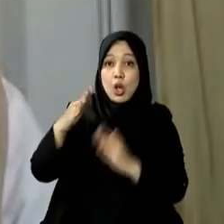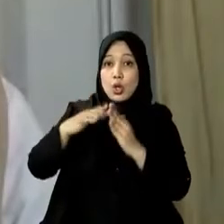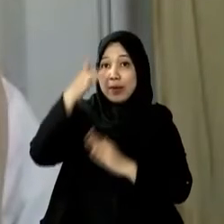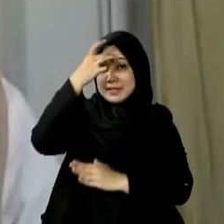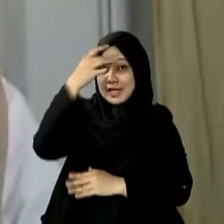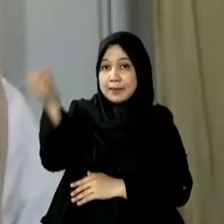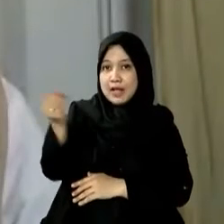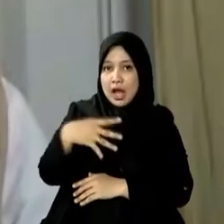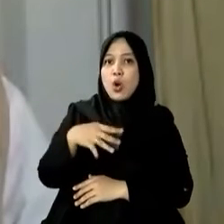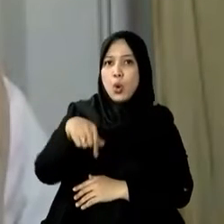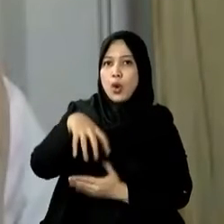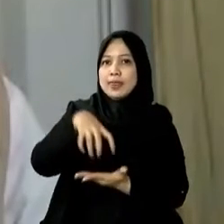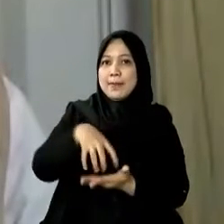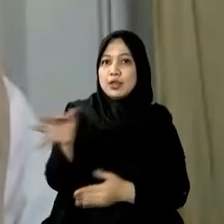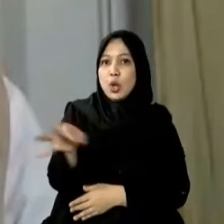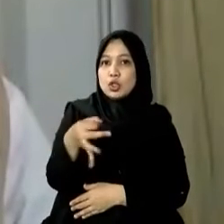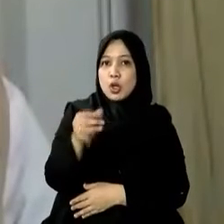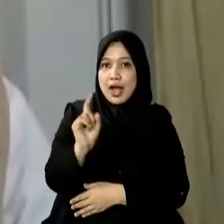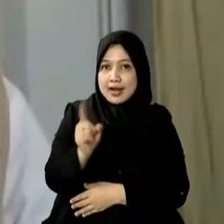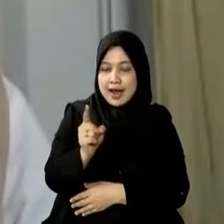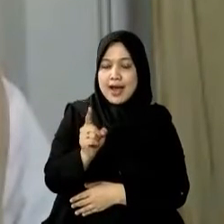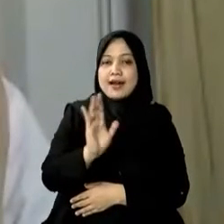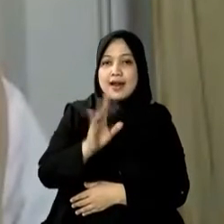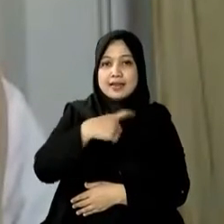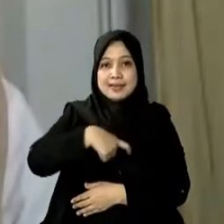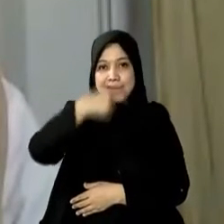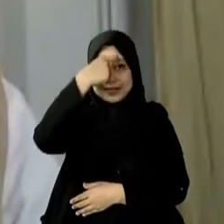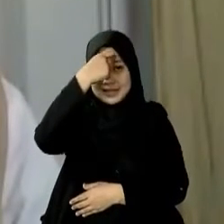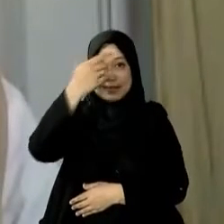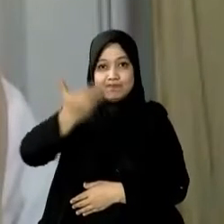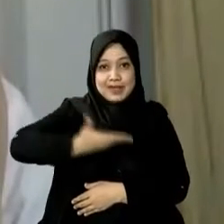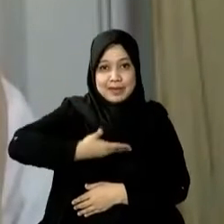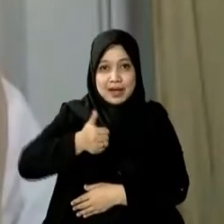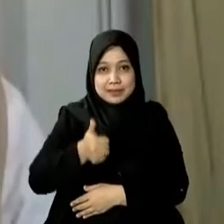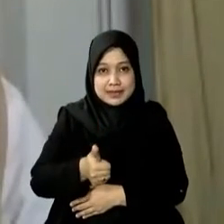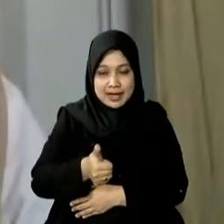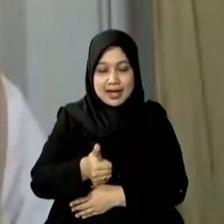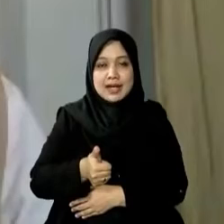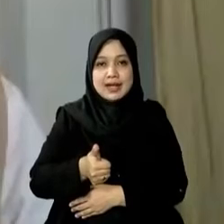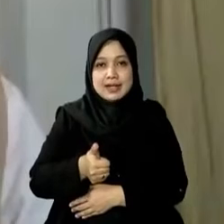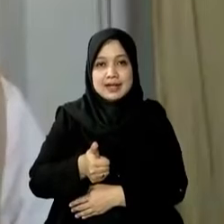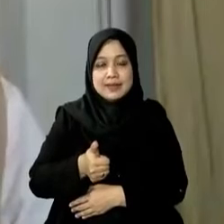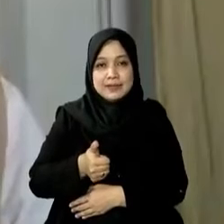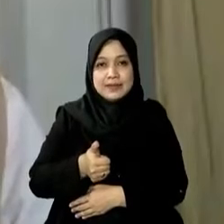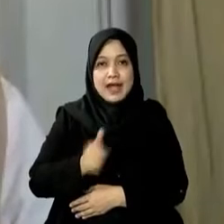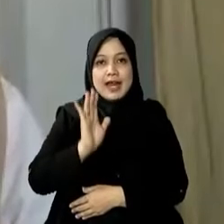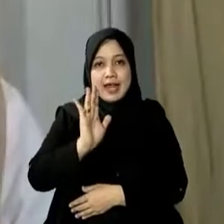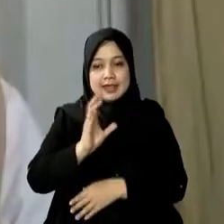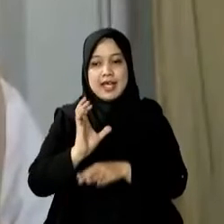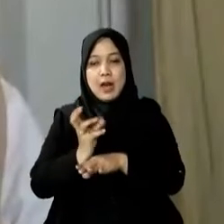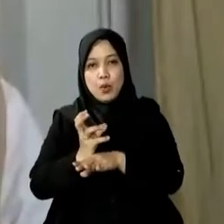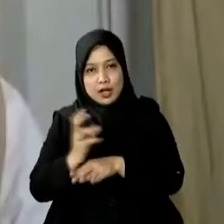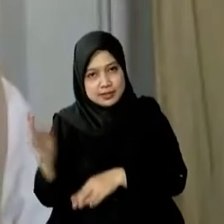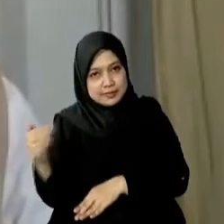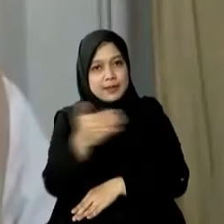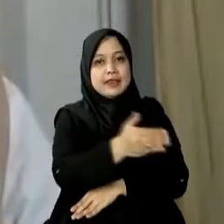tempat ada dan mereka bisa menerima pasien titip maka ambulans kami akan